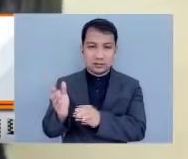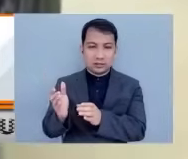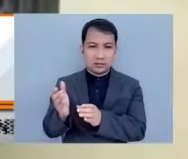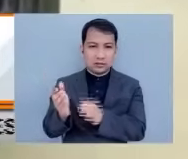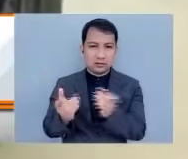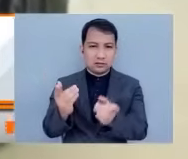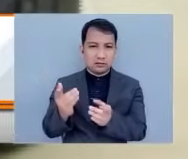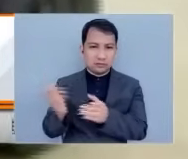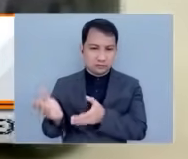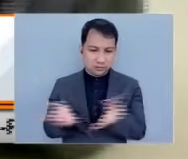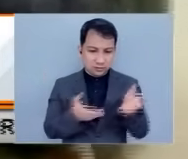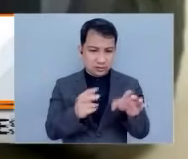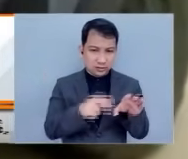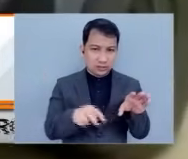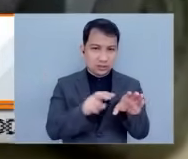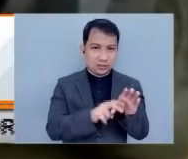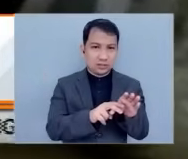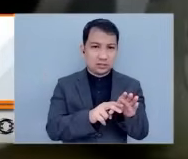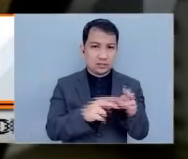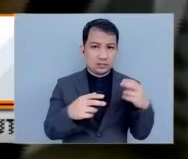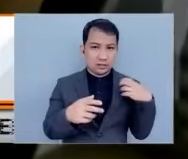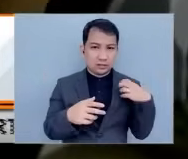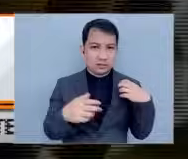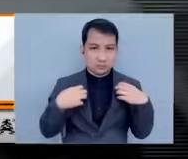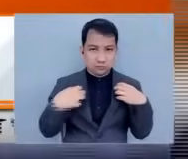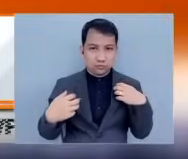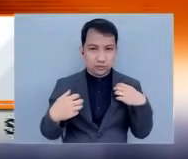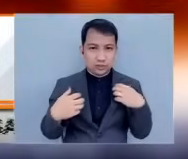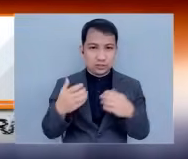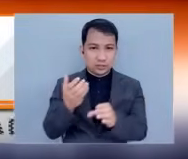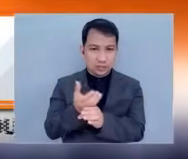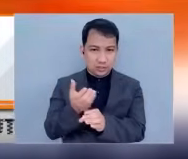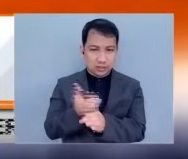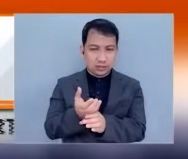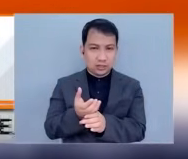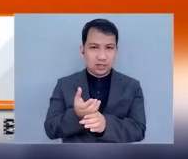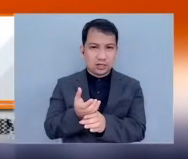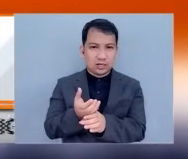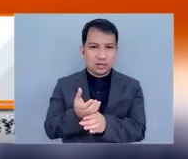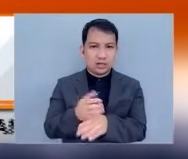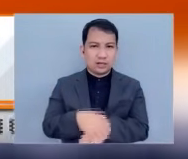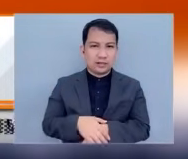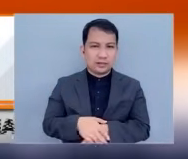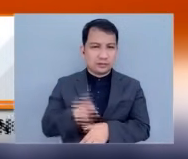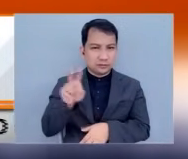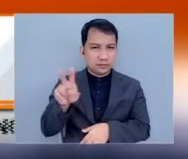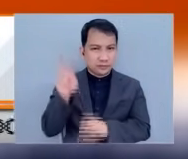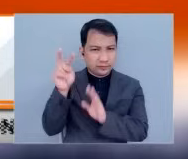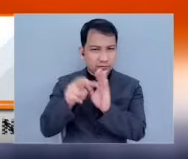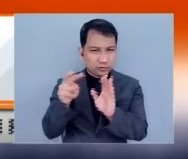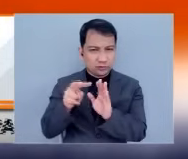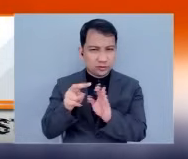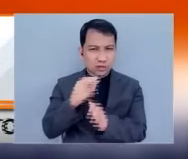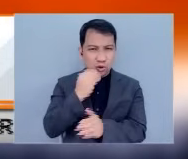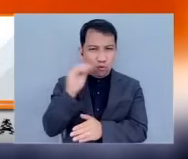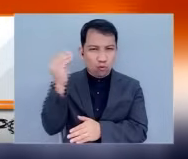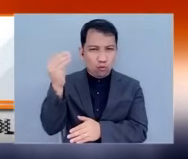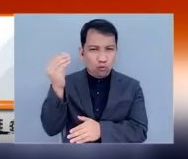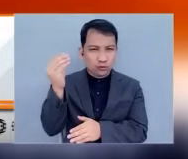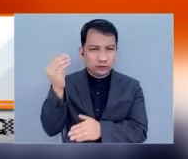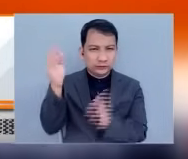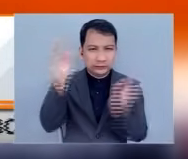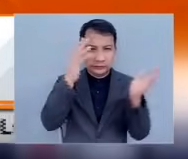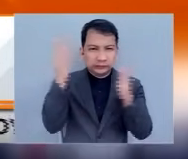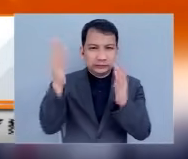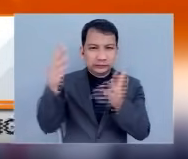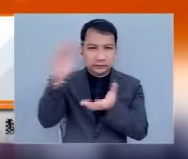silang sumakay sa mga nakaantabay na police armored vehicle. Sa isa pang video, nagkulay kahel ang langit dahil sa makapal na